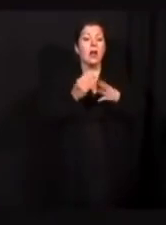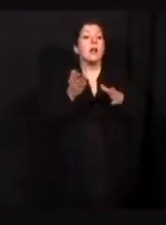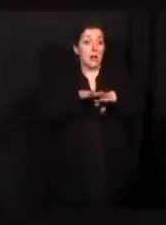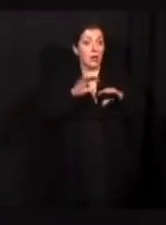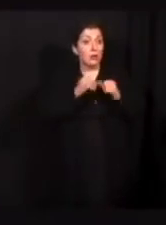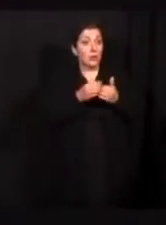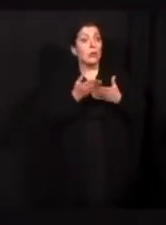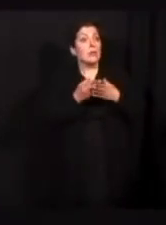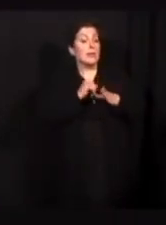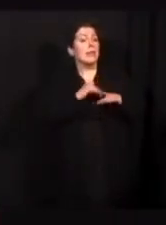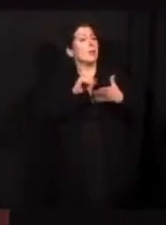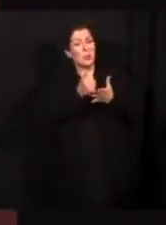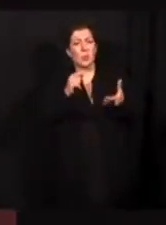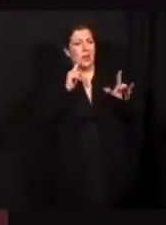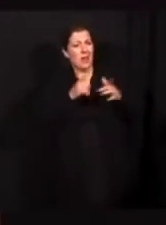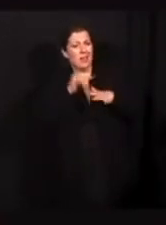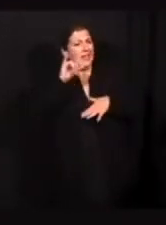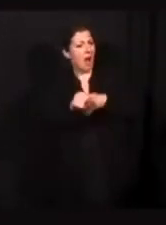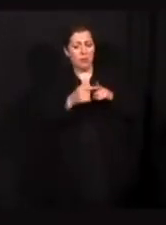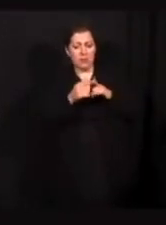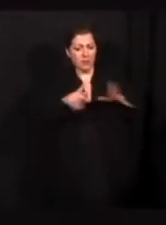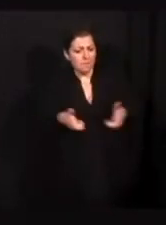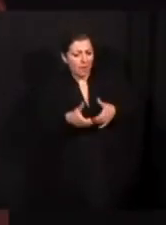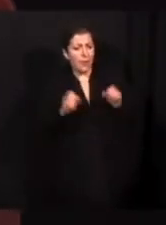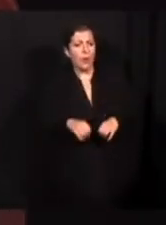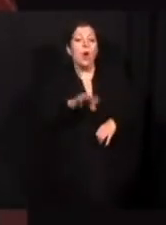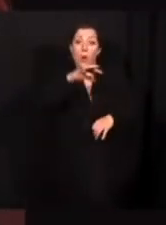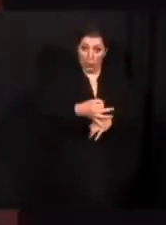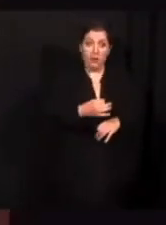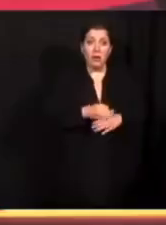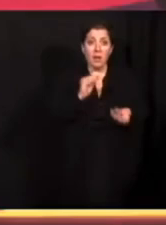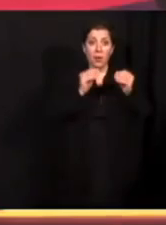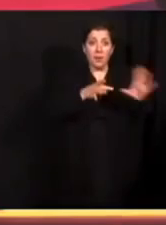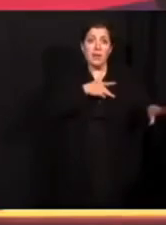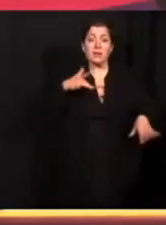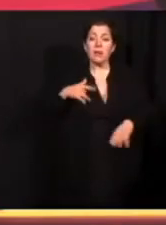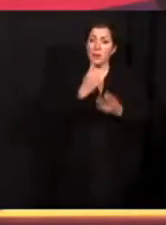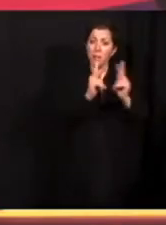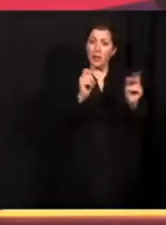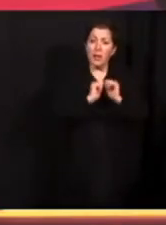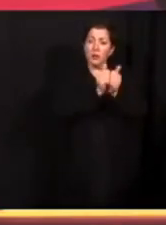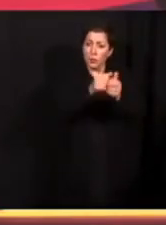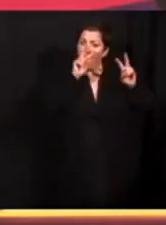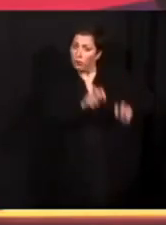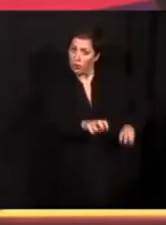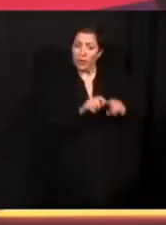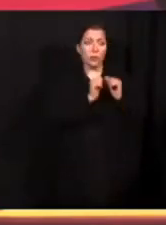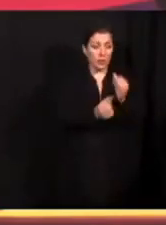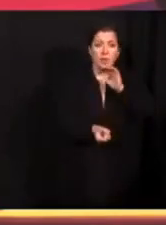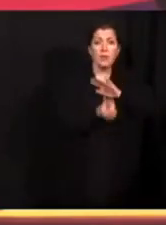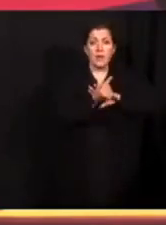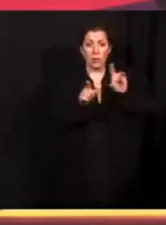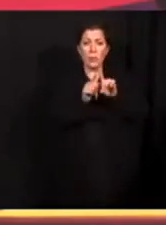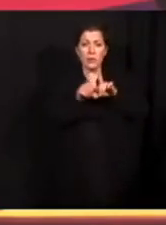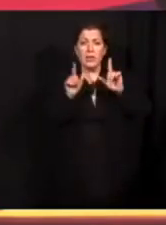associe biomarqueurs et intelligence artificielle. Oui, la question de la santé publique se lie à la question de la recherche, de l'innovation et